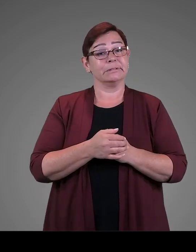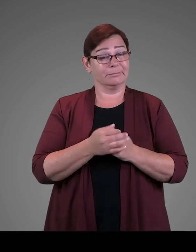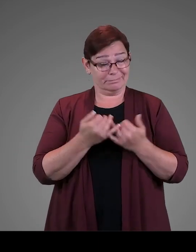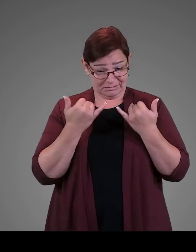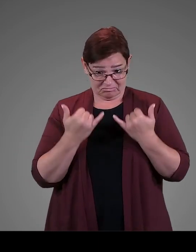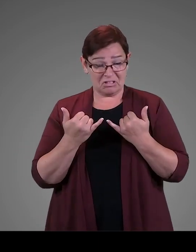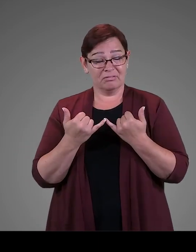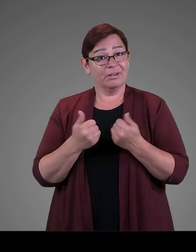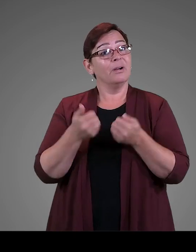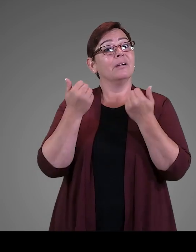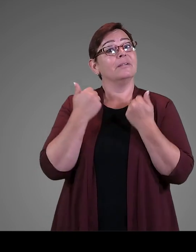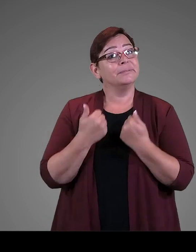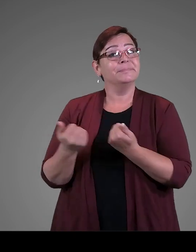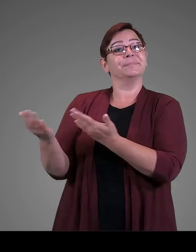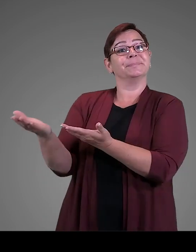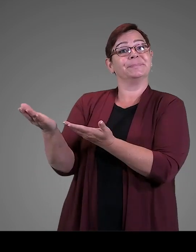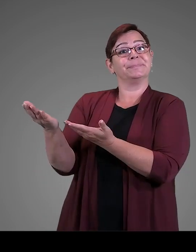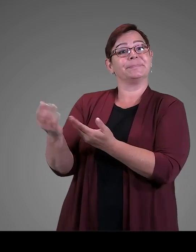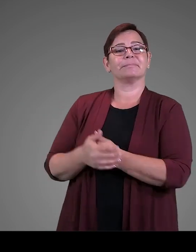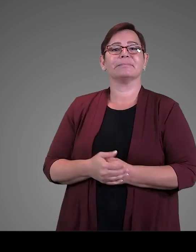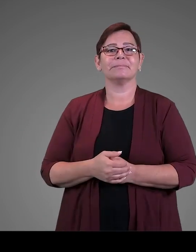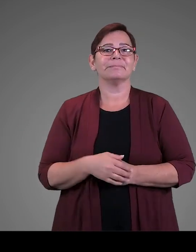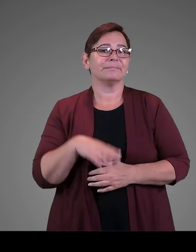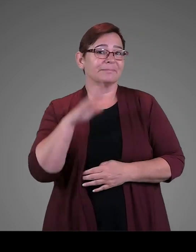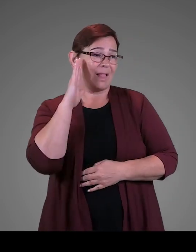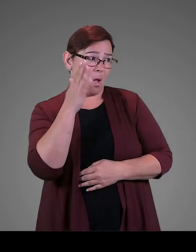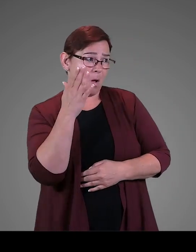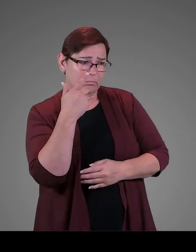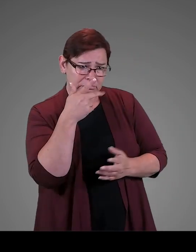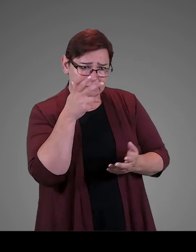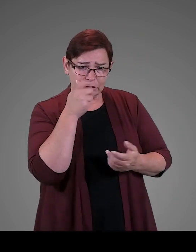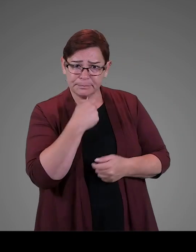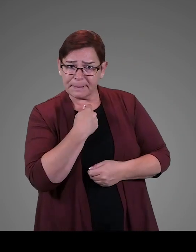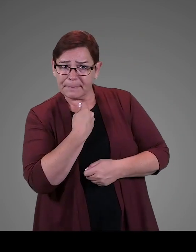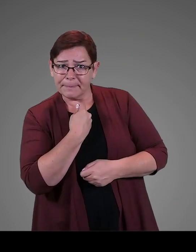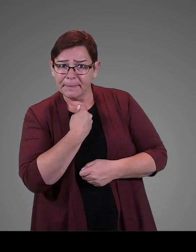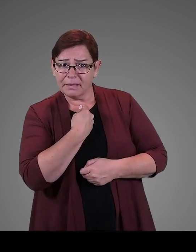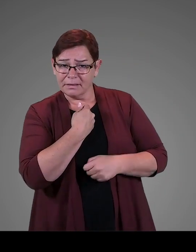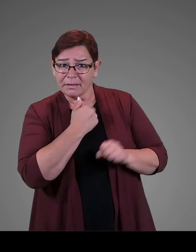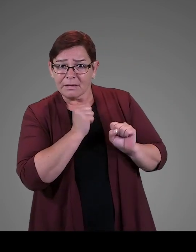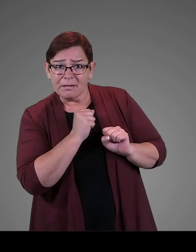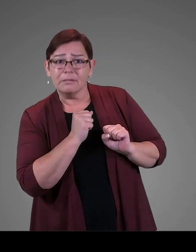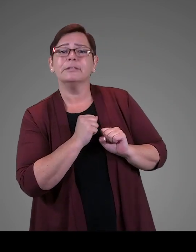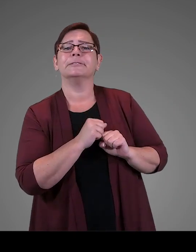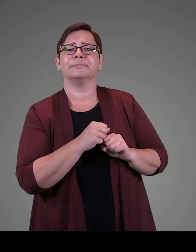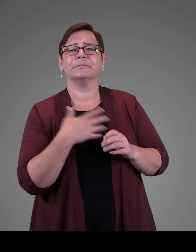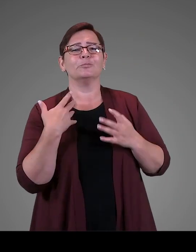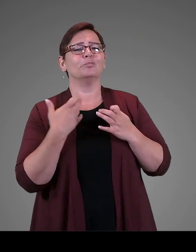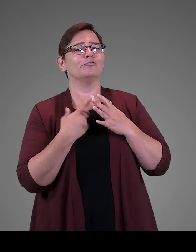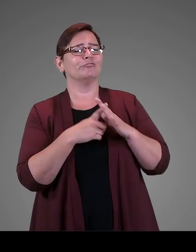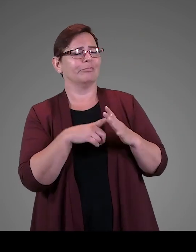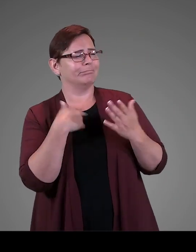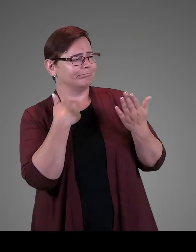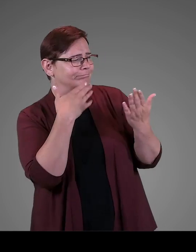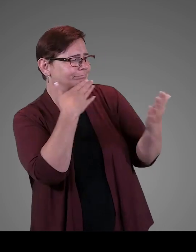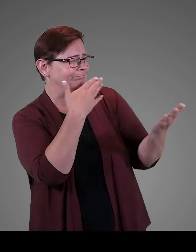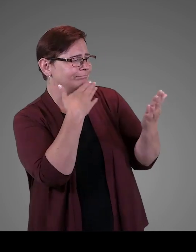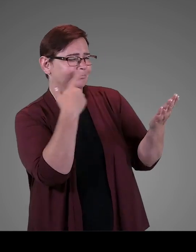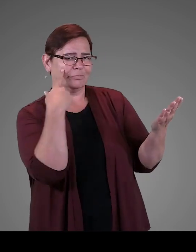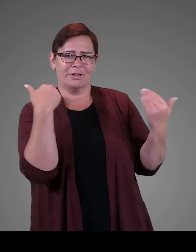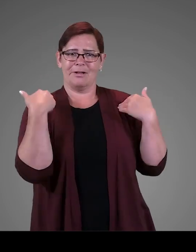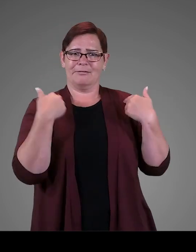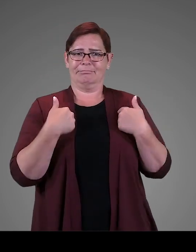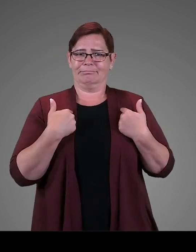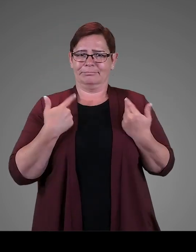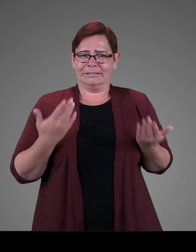alors, avec tout ça, je vous présente Bonjour. Amber. Est-ce que tu m'entends? Oui? OK. Donc, je voulais commencer par vous